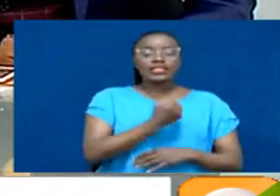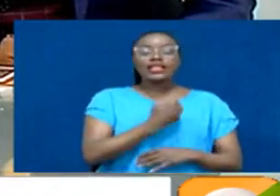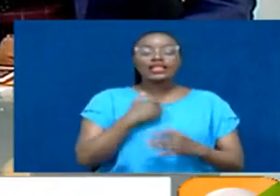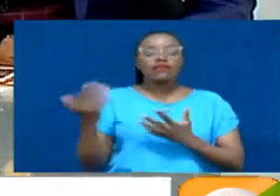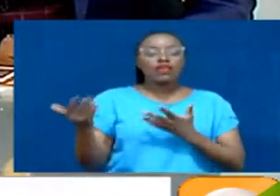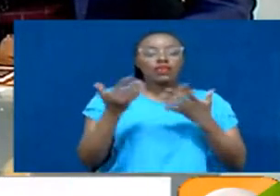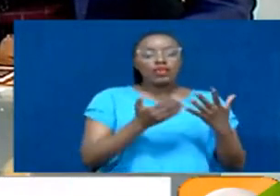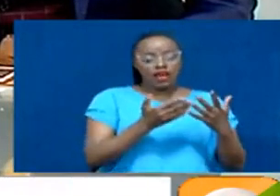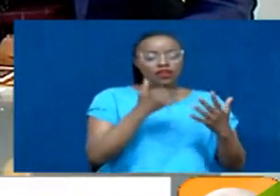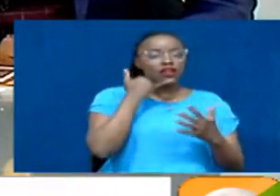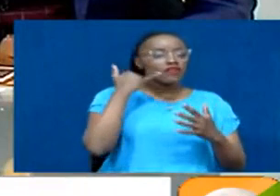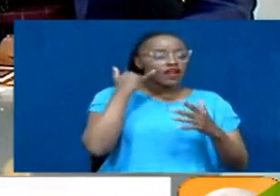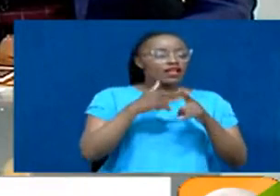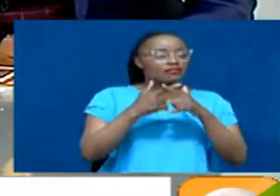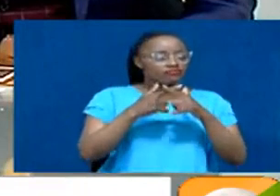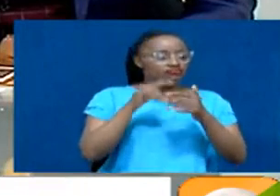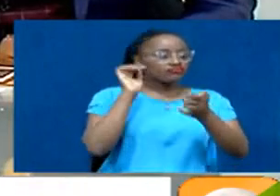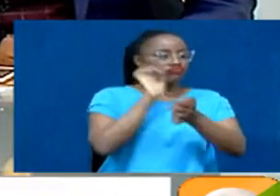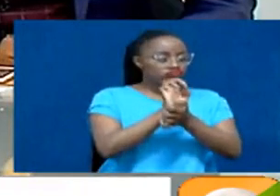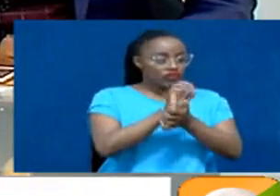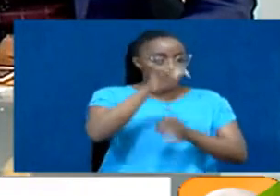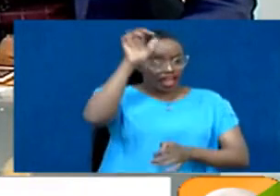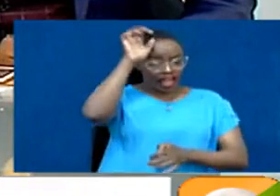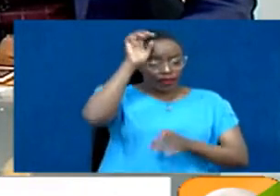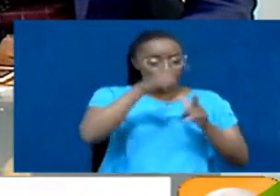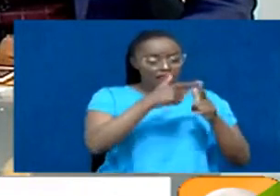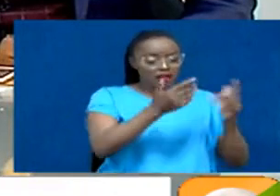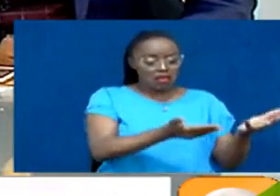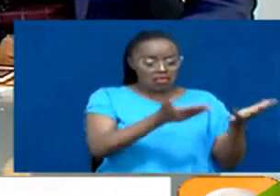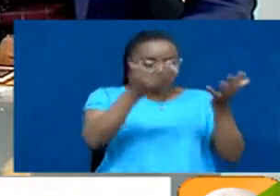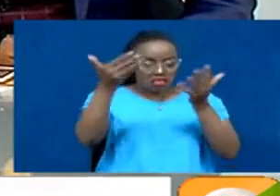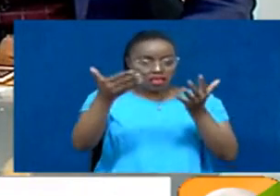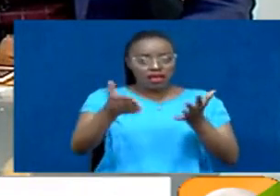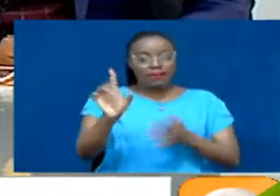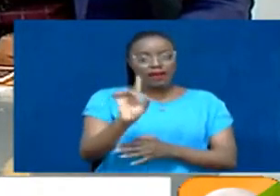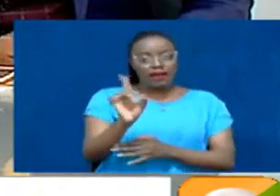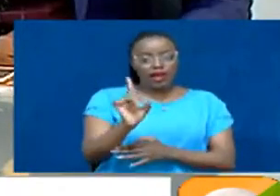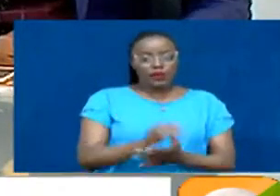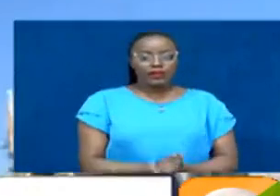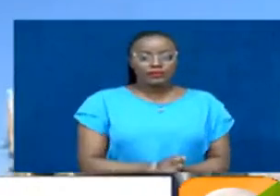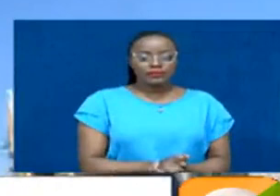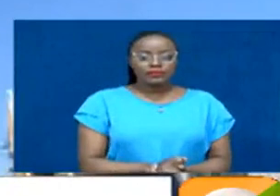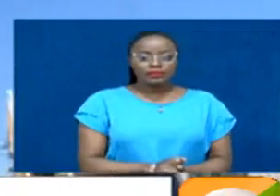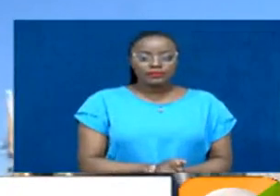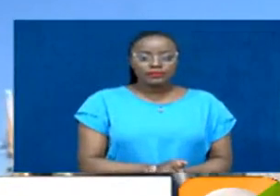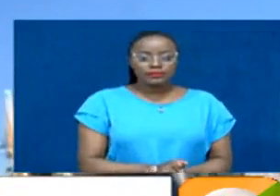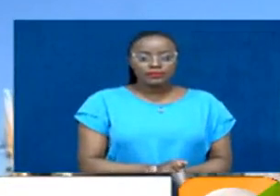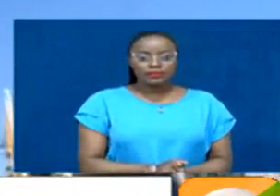amesafirishwa hadi mjini Nakuru baada ya kukamatwa mjini Eldoret na kisha kuletwa hapa Nairobi mchana.